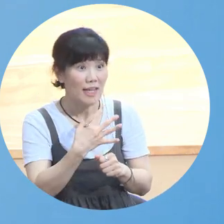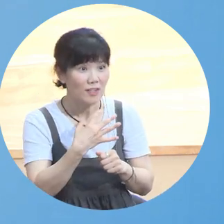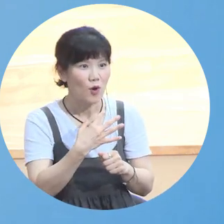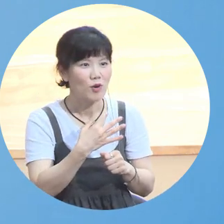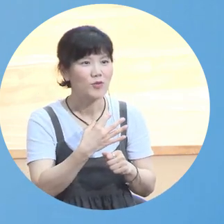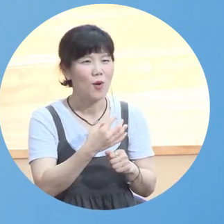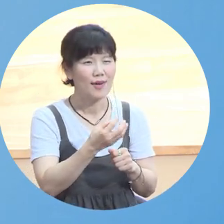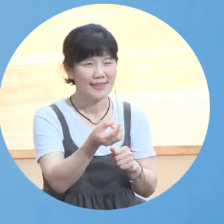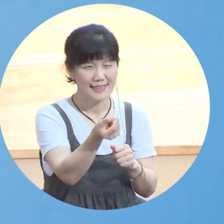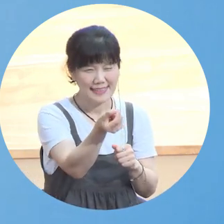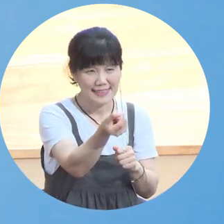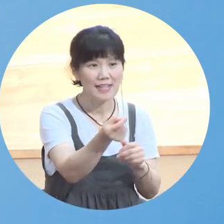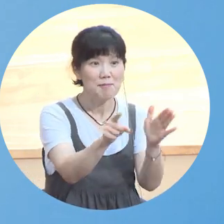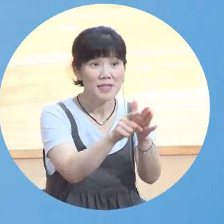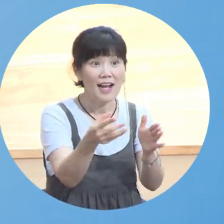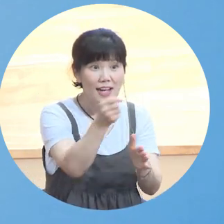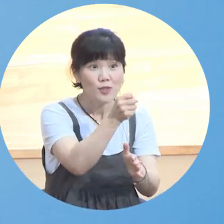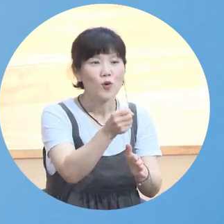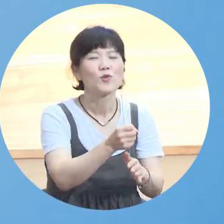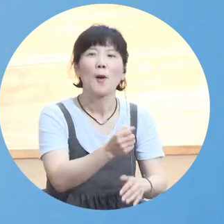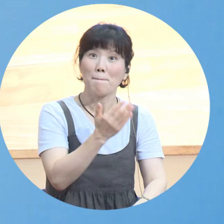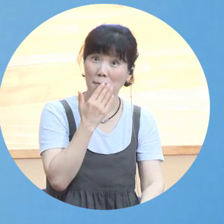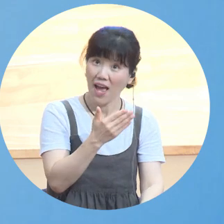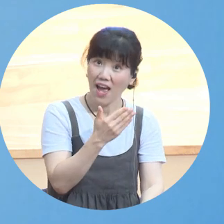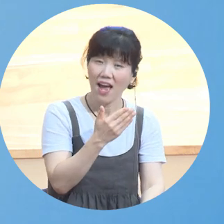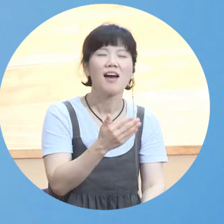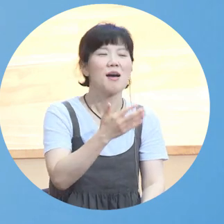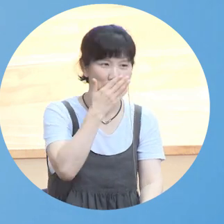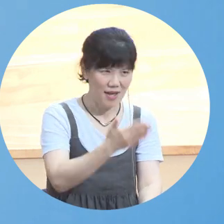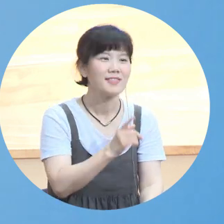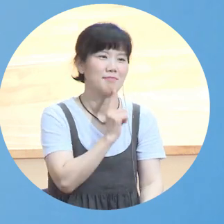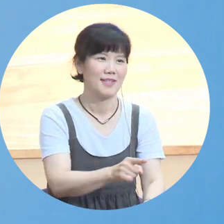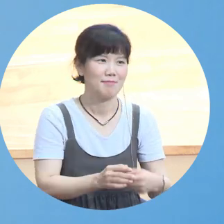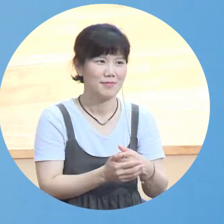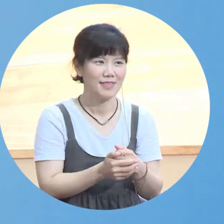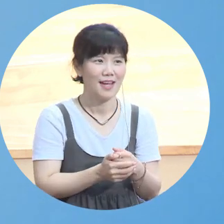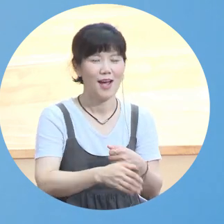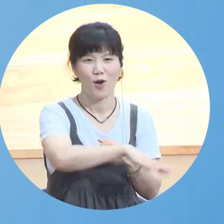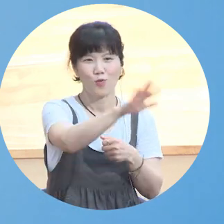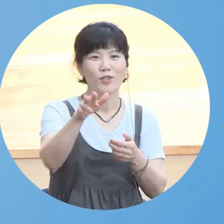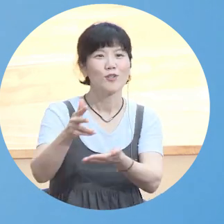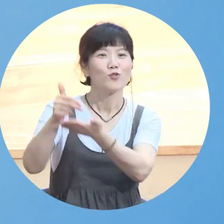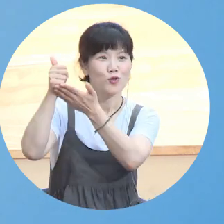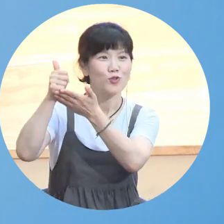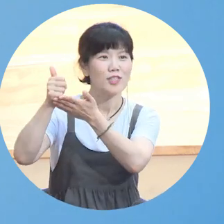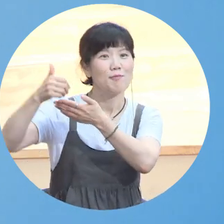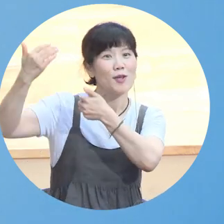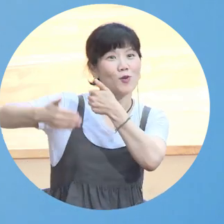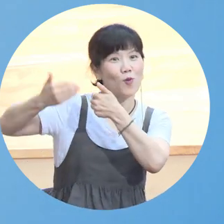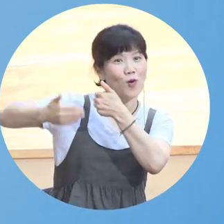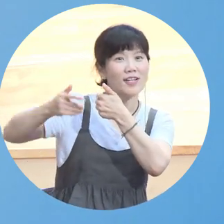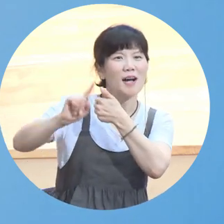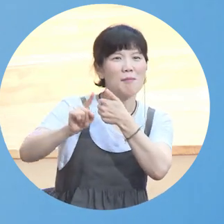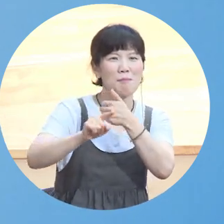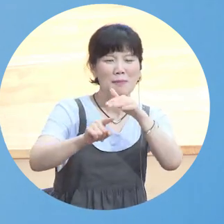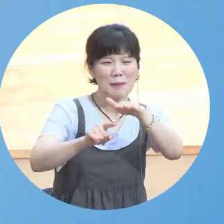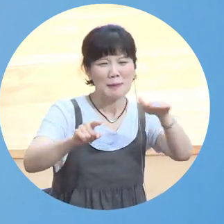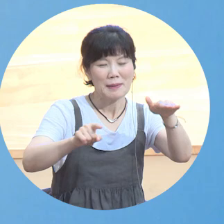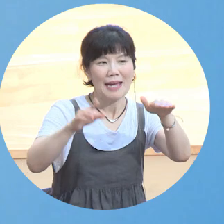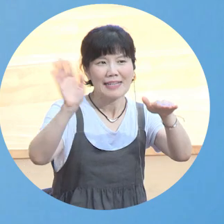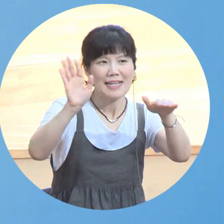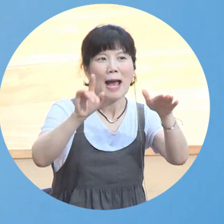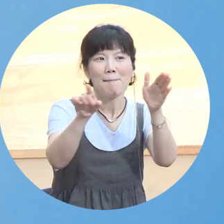가능한가 괜찮다 그 말해요 그러나 우리 주님이 요구하는 건 거기에 머물러 있는게 아니라 말씀을 믿고 나아가는